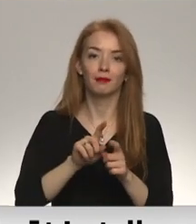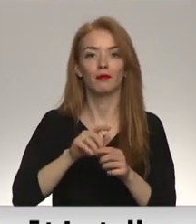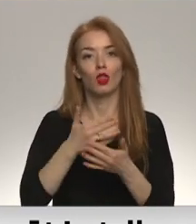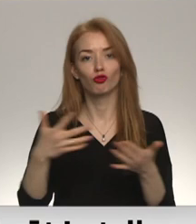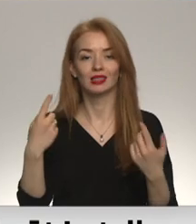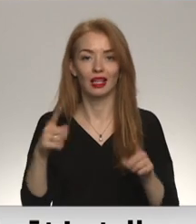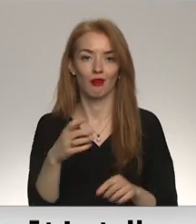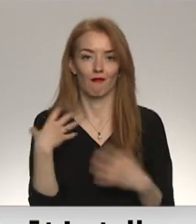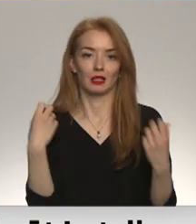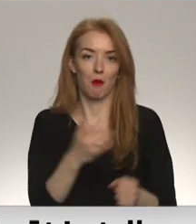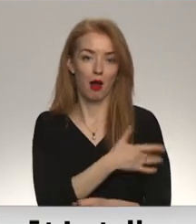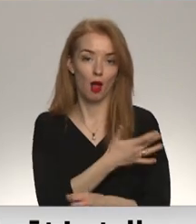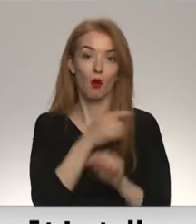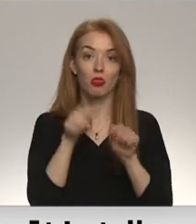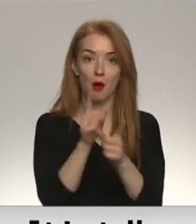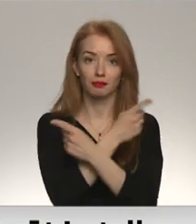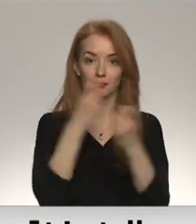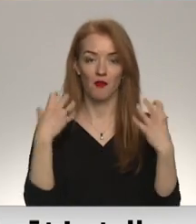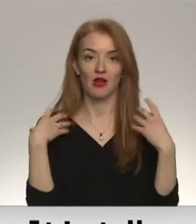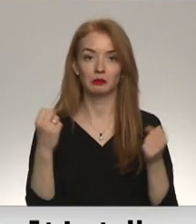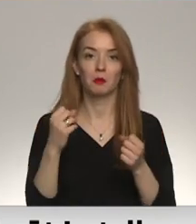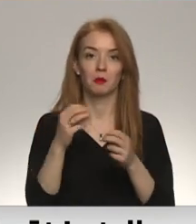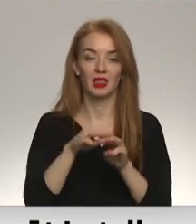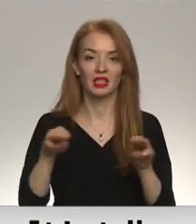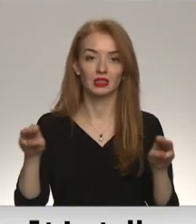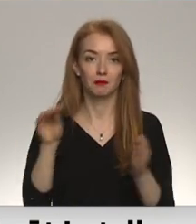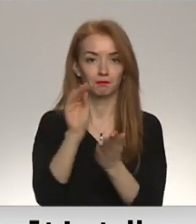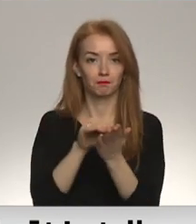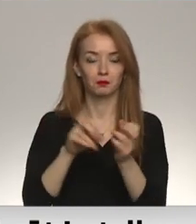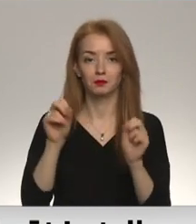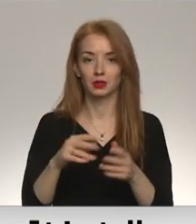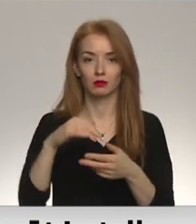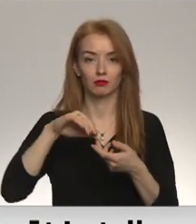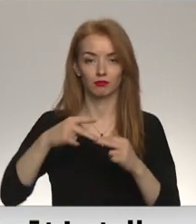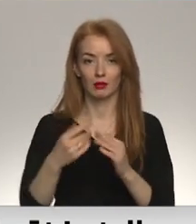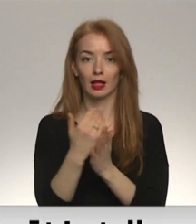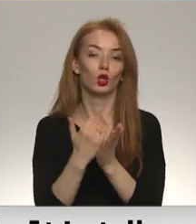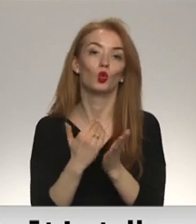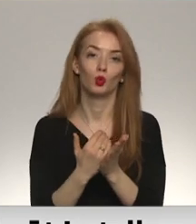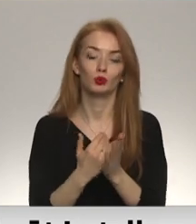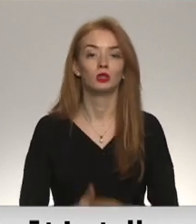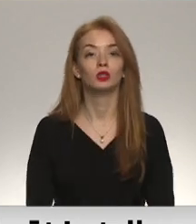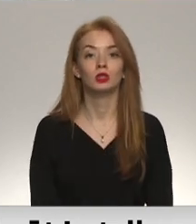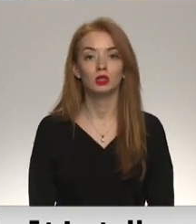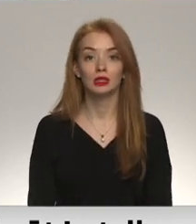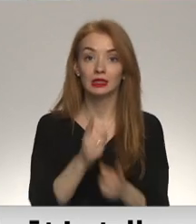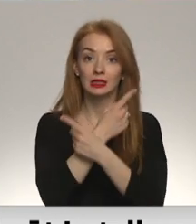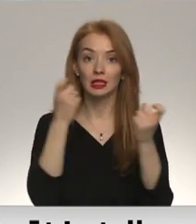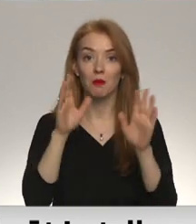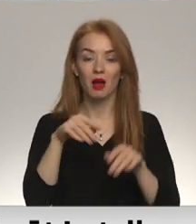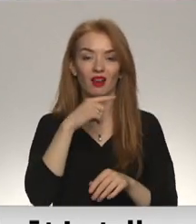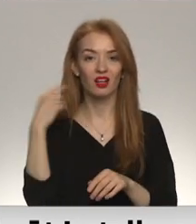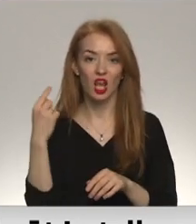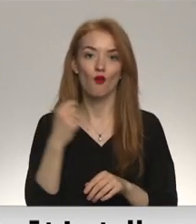aprūpes pakalpojumus. Tā paredz Veselības ministrijas izstrādātais grozījuma projekts Ukrainas civiliedzīvotāju atbalsta likumā. Ziņas par Krievijas